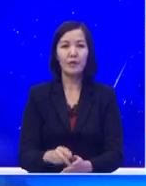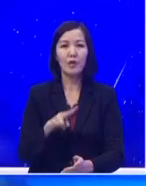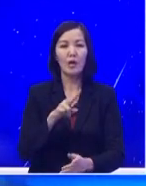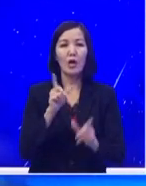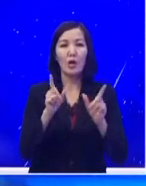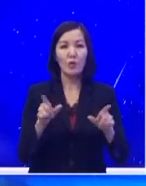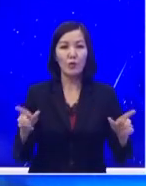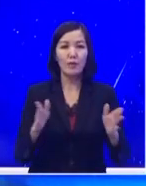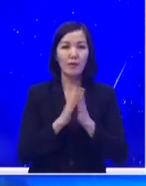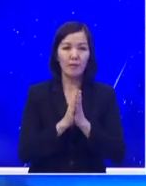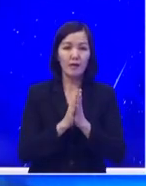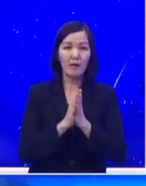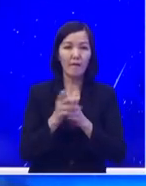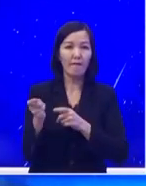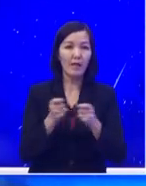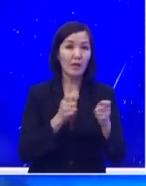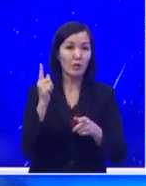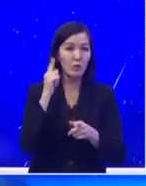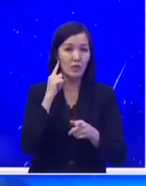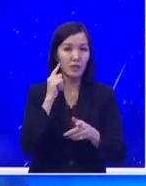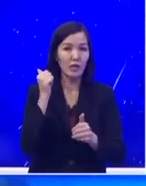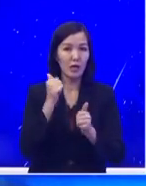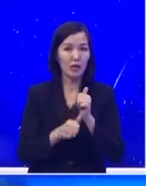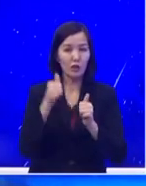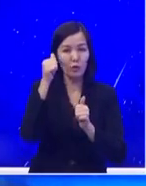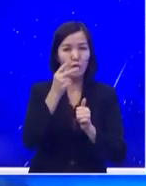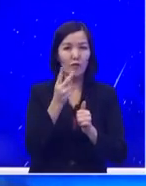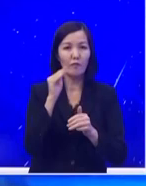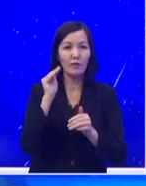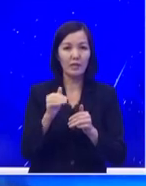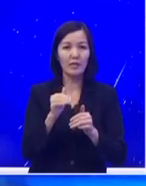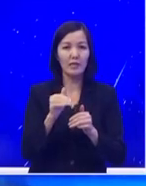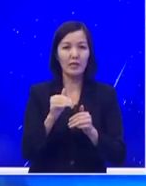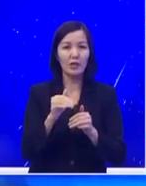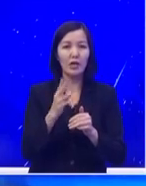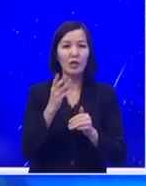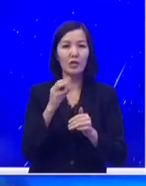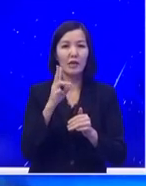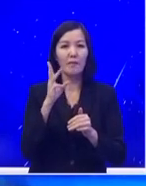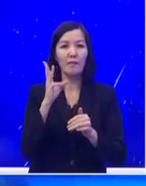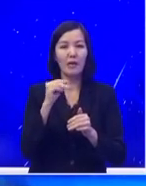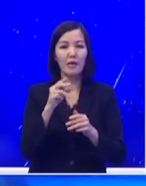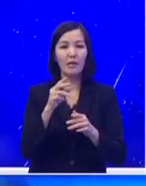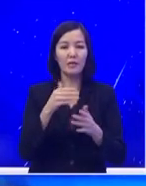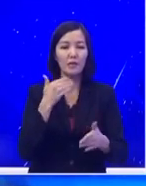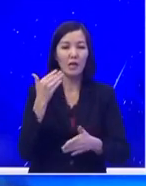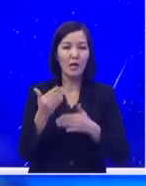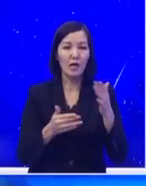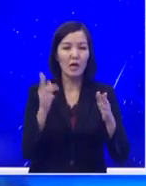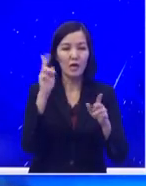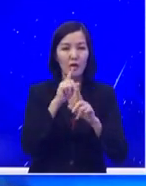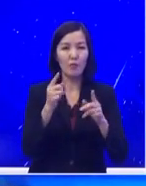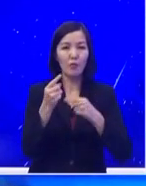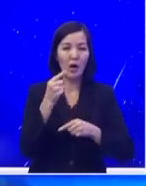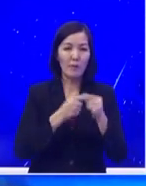Люди попросили, власти услышали. Ежедневно для более 2500 шамалганцев добраться на работу или учебу и обратно